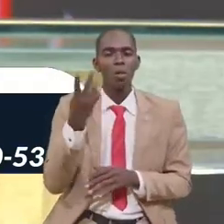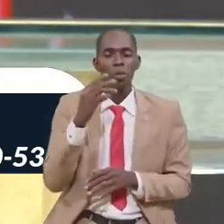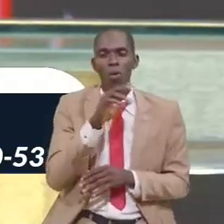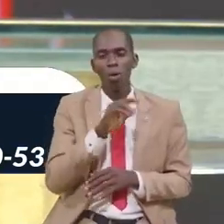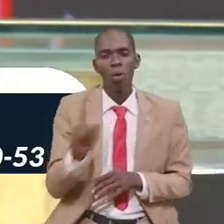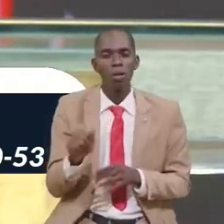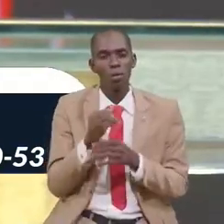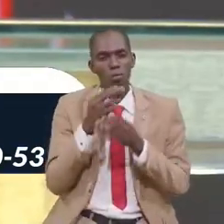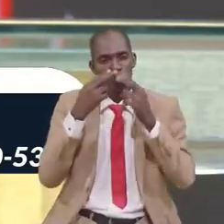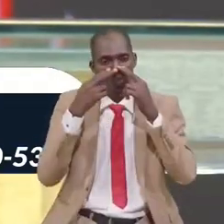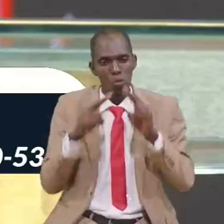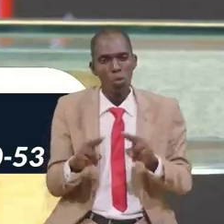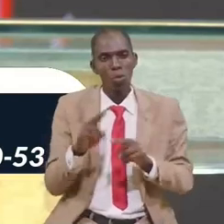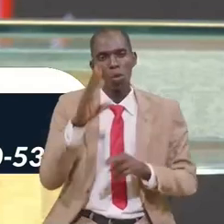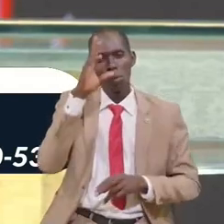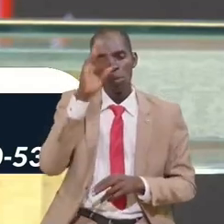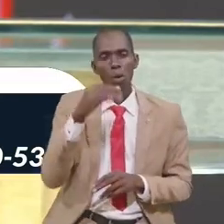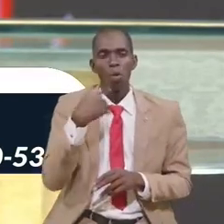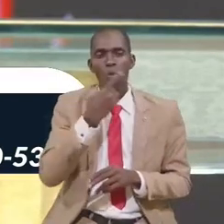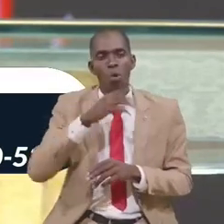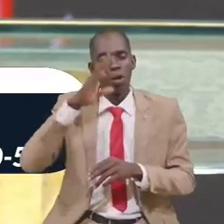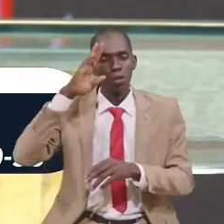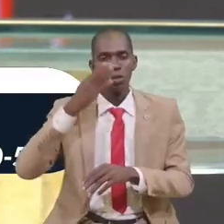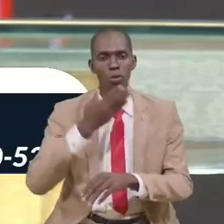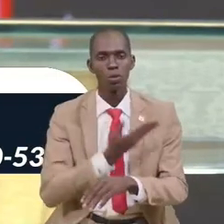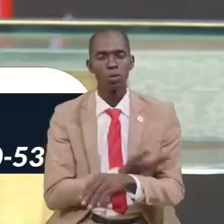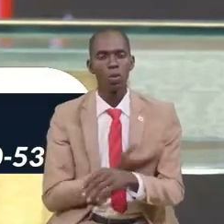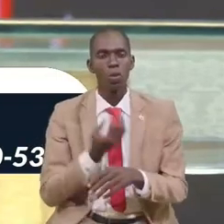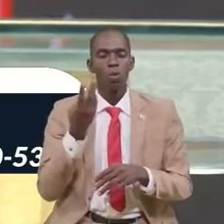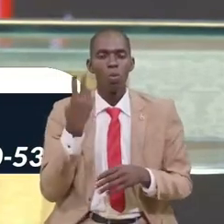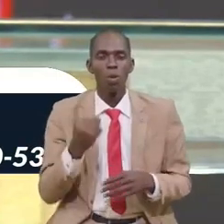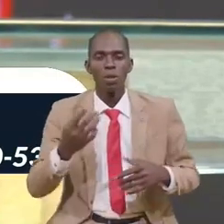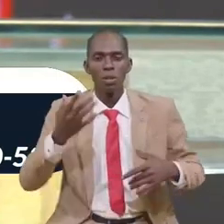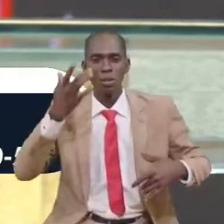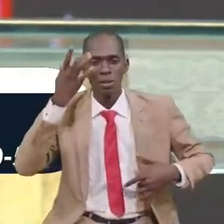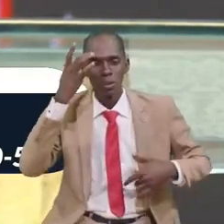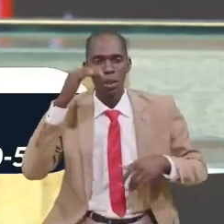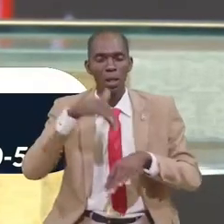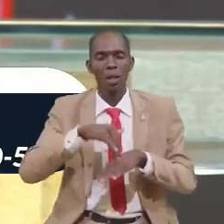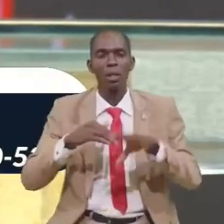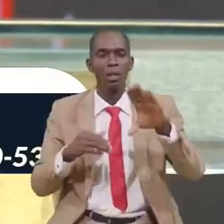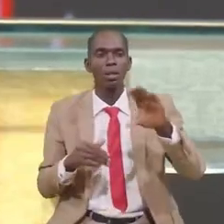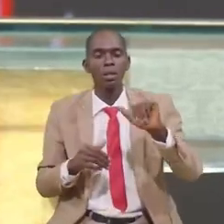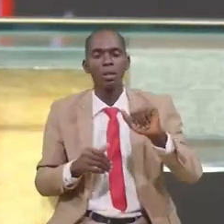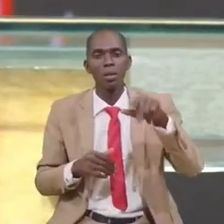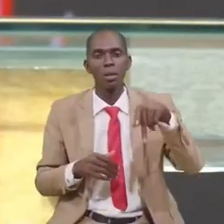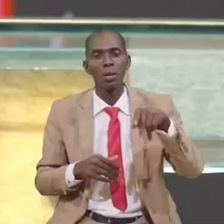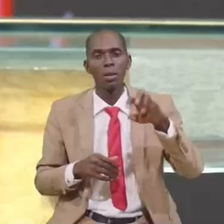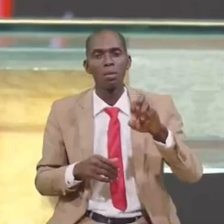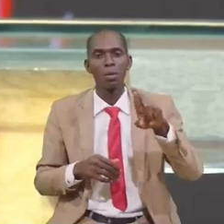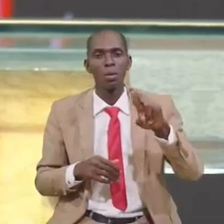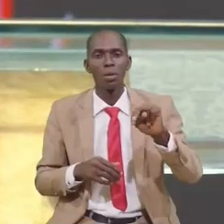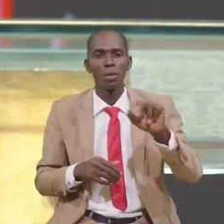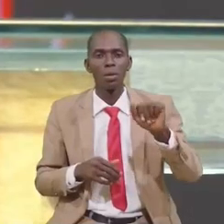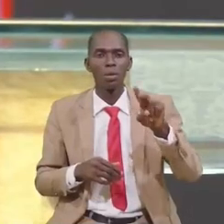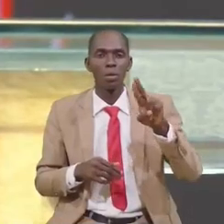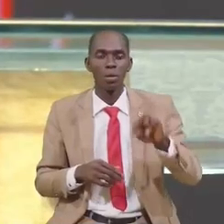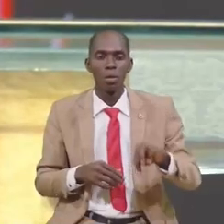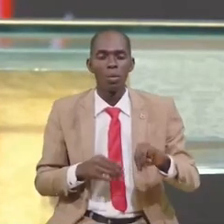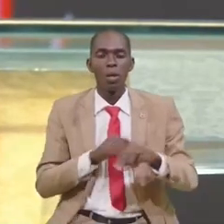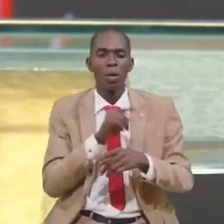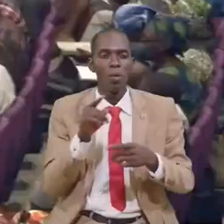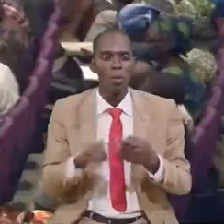Capernaüm un officier du roi, dont le fils était malade. Ayant appris que